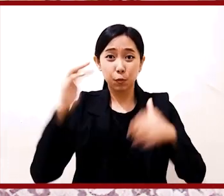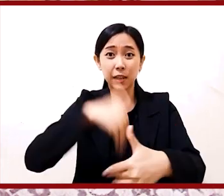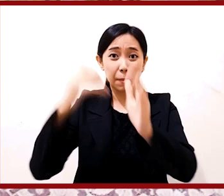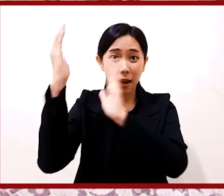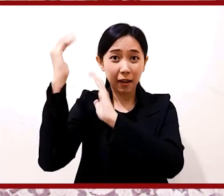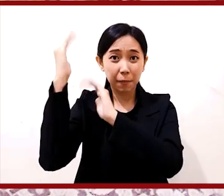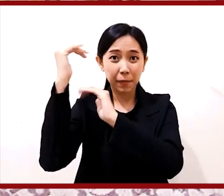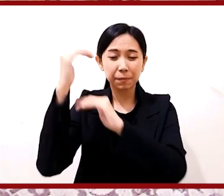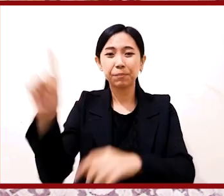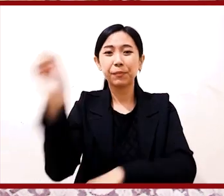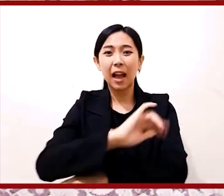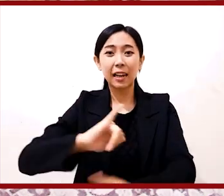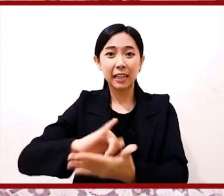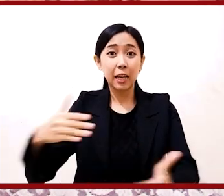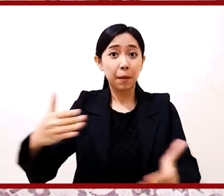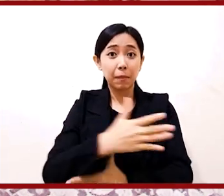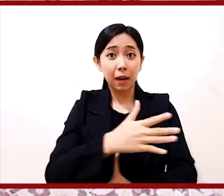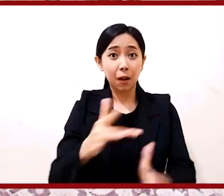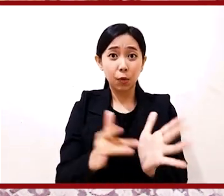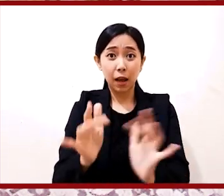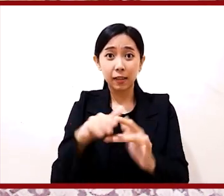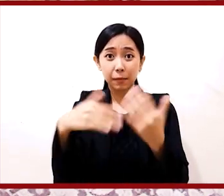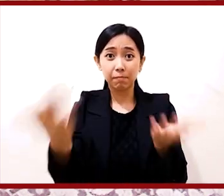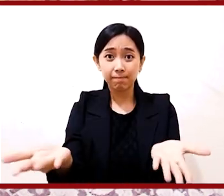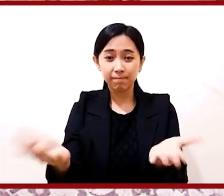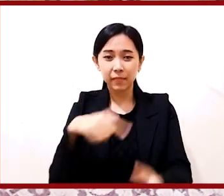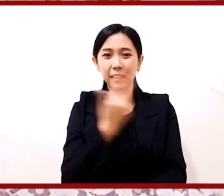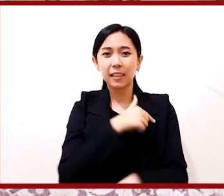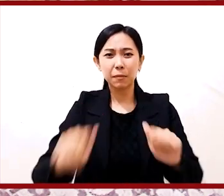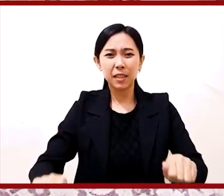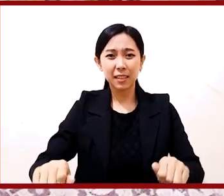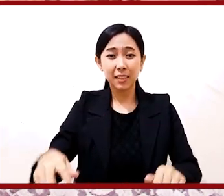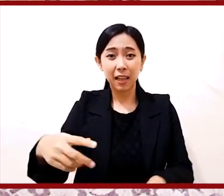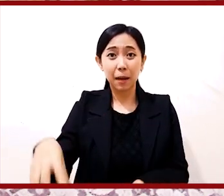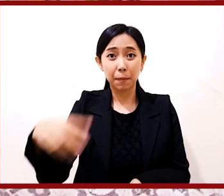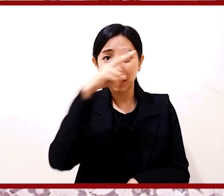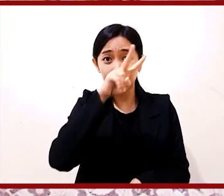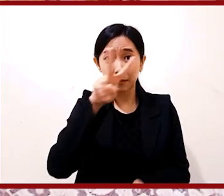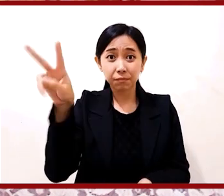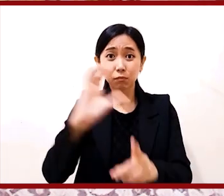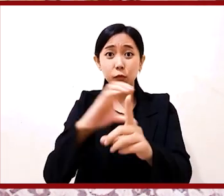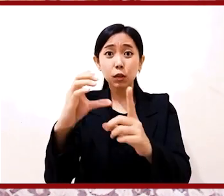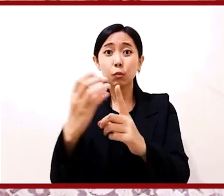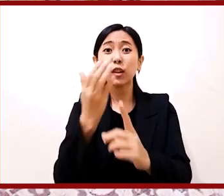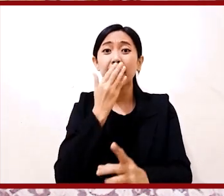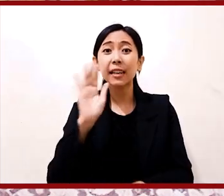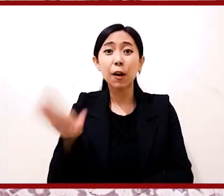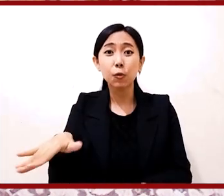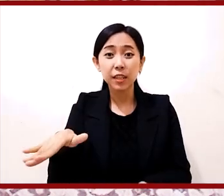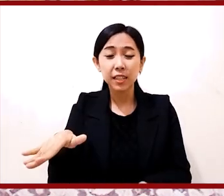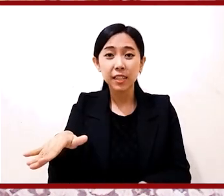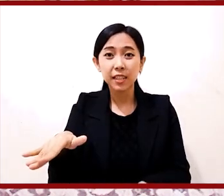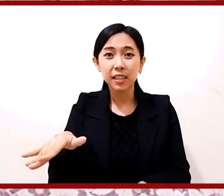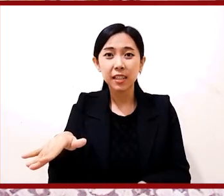pengharapan. Saudara-saudara, hari ini melalui bacaan Injil kita, kita bisa menemukan ada tradisi Yahudi yang